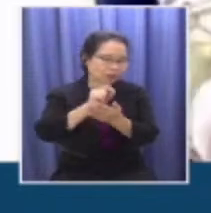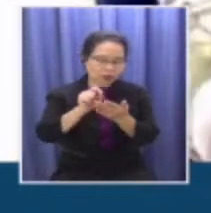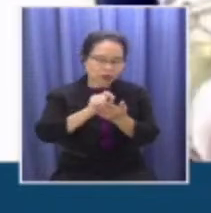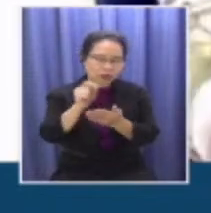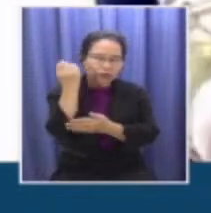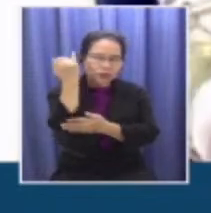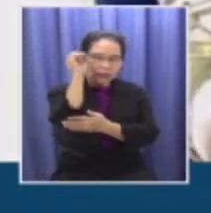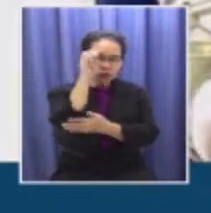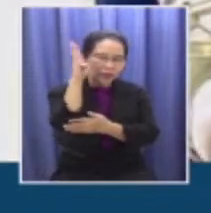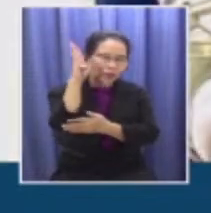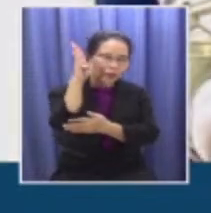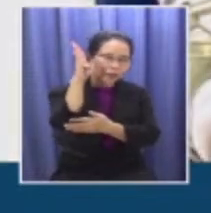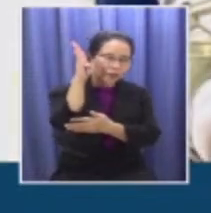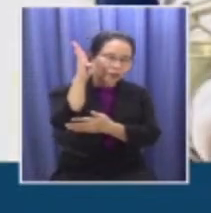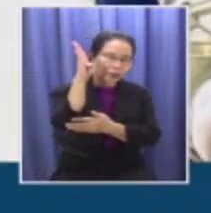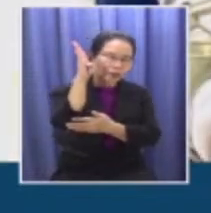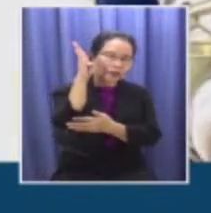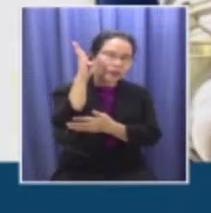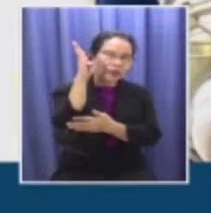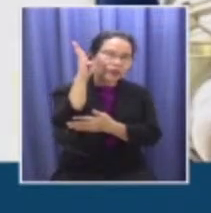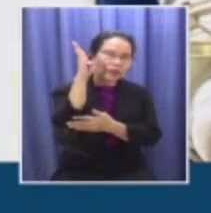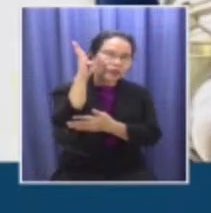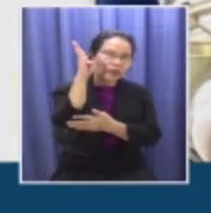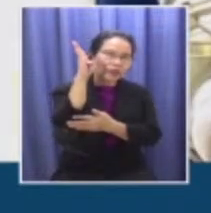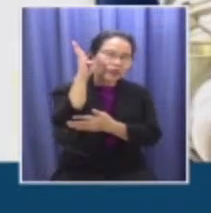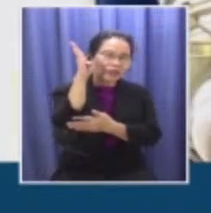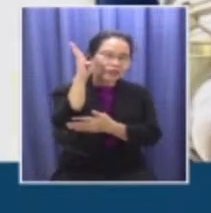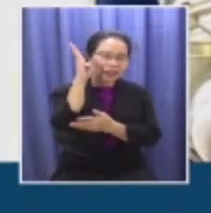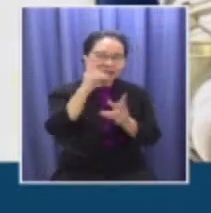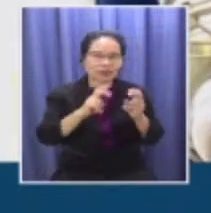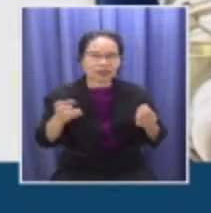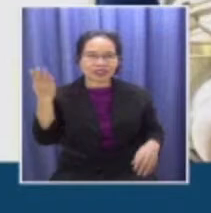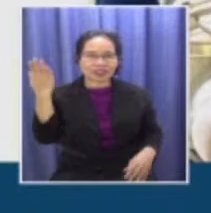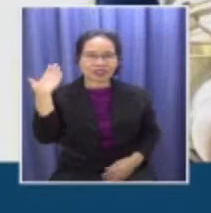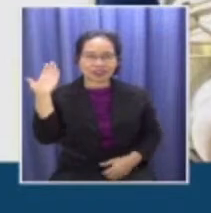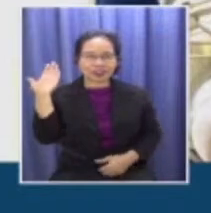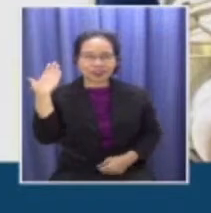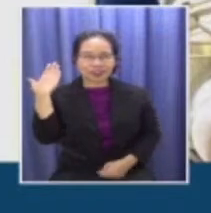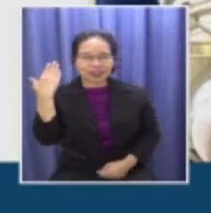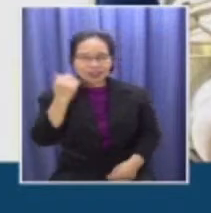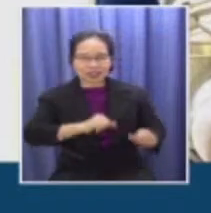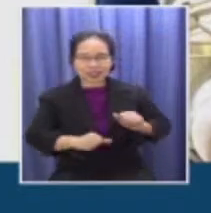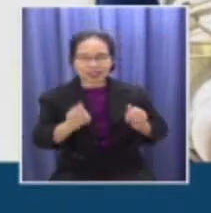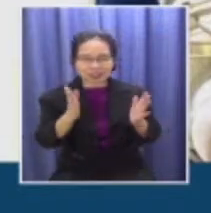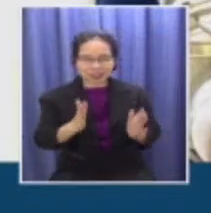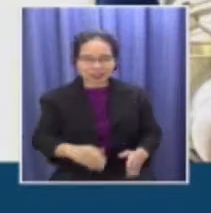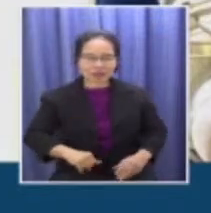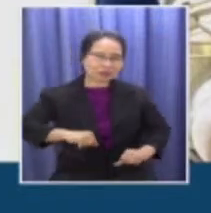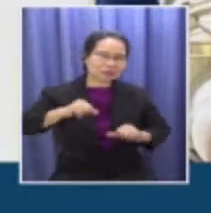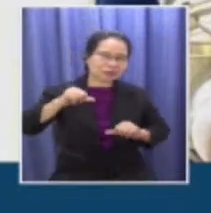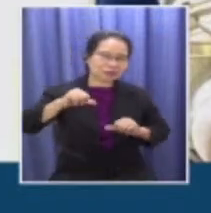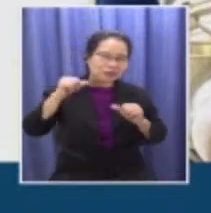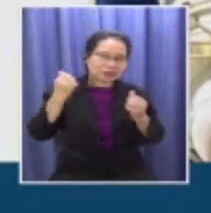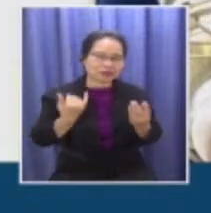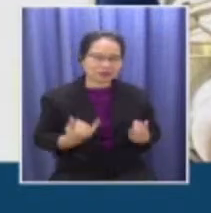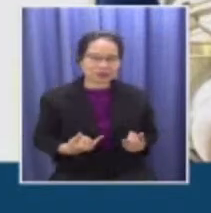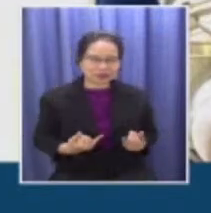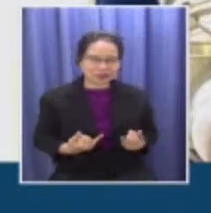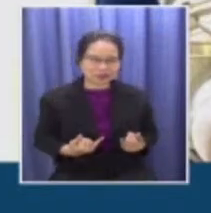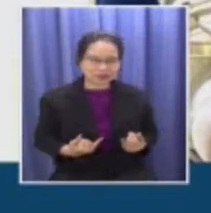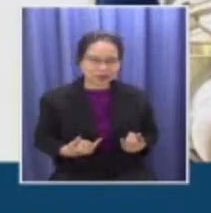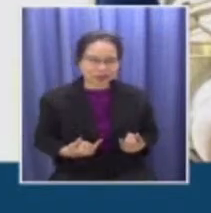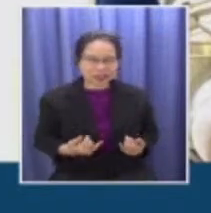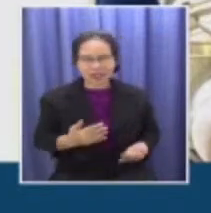Every say, ye wa yobo ngoma nim se ye wa nsroma ahodo nso wo ho mama yen kenkan yobo ngoma